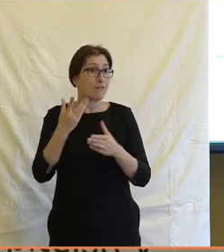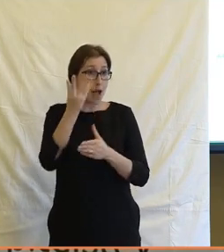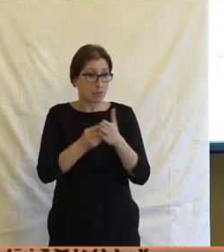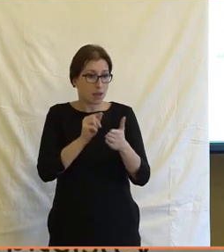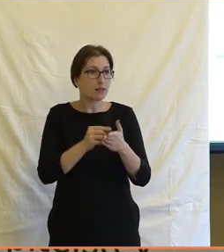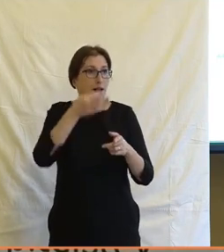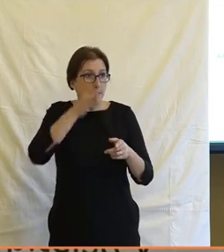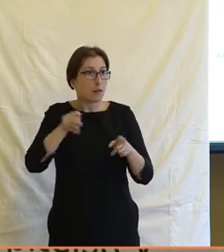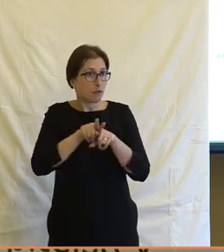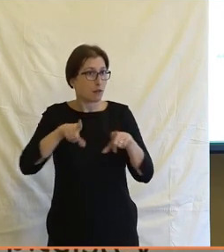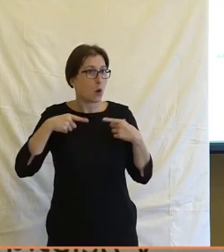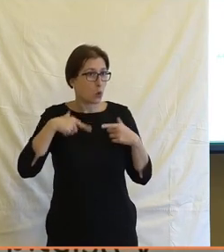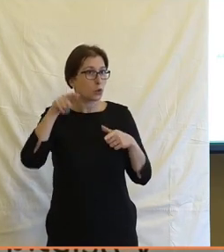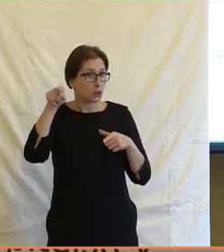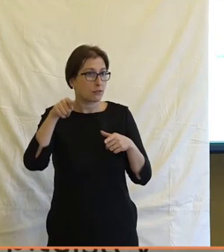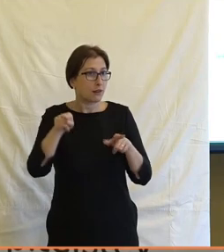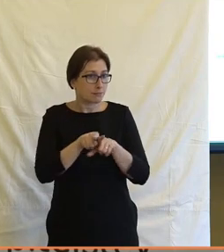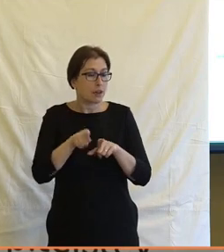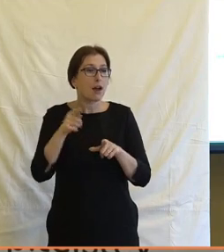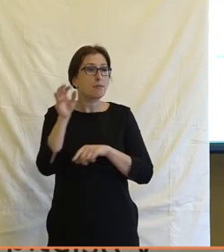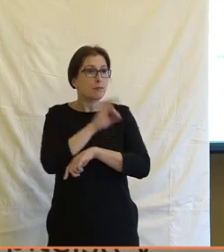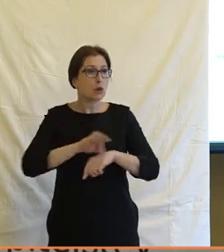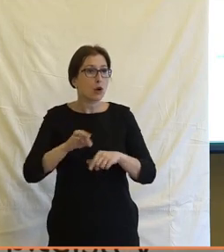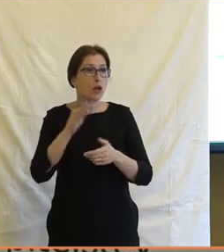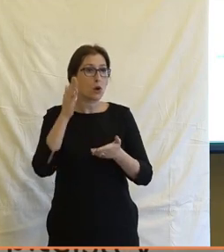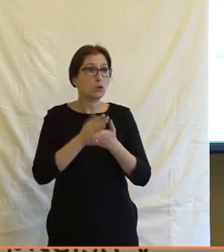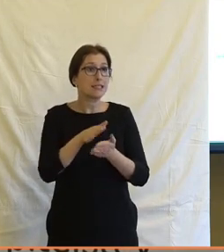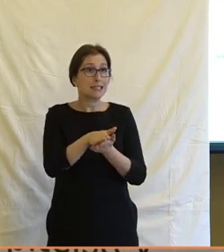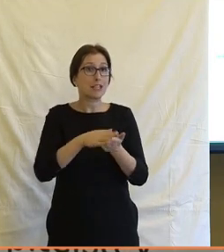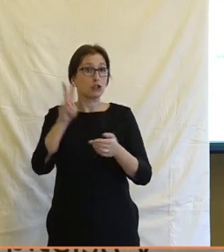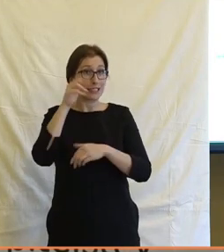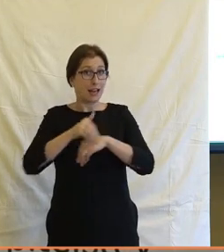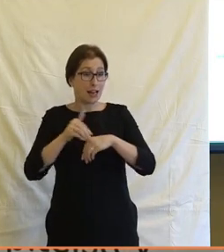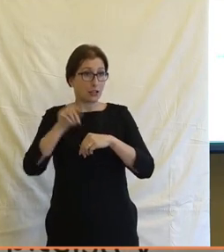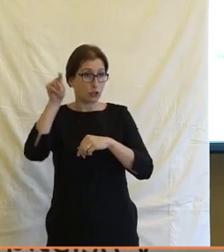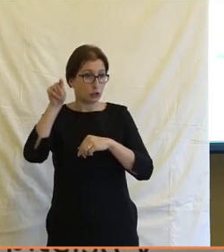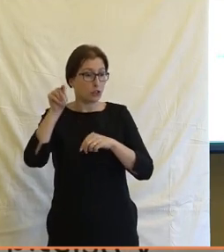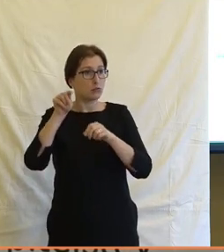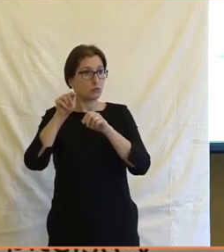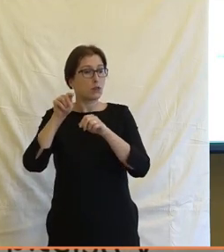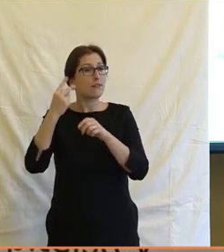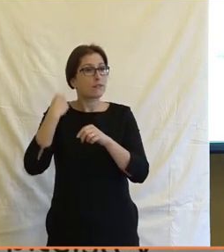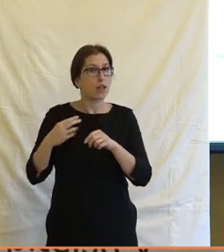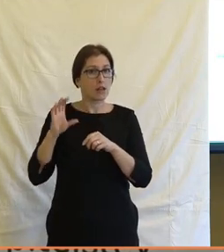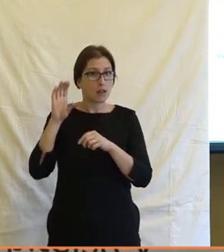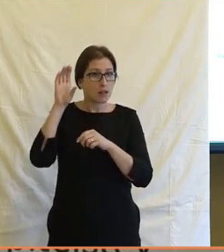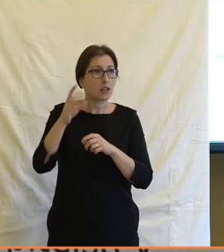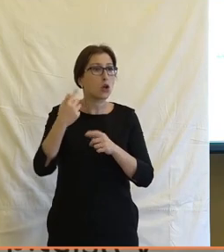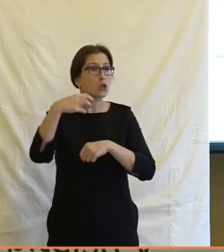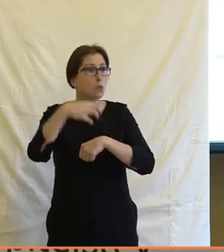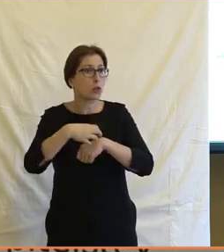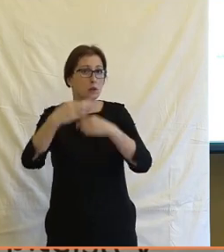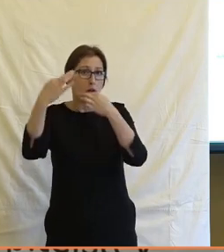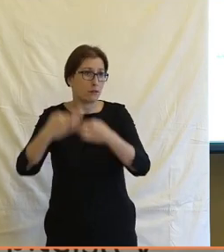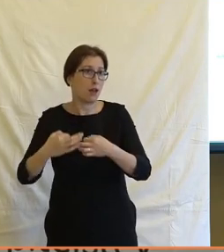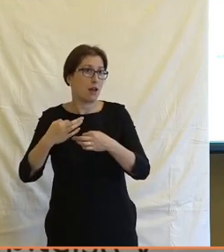i v Německu. A někdy se nám stává to, že ty projekty vlastně uspějí nejdříve v zahraničí, kde například to financování z pojišťoven je